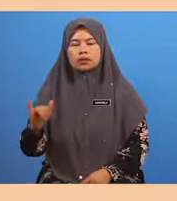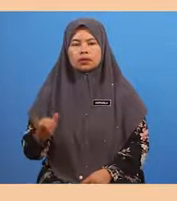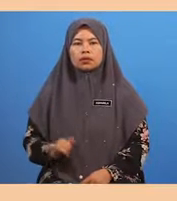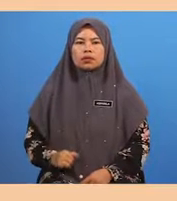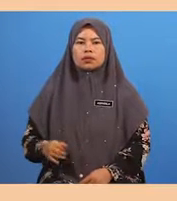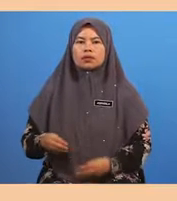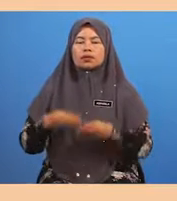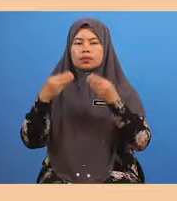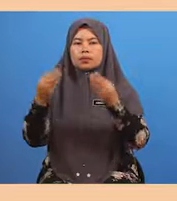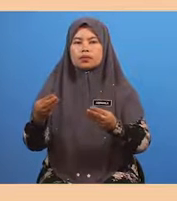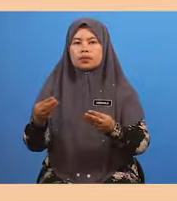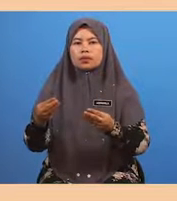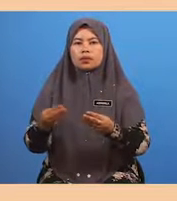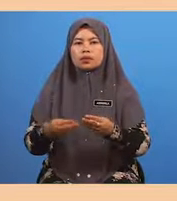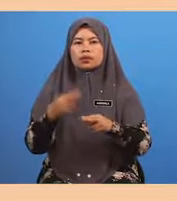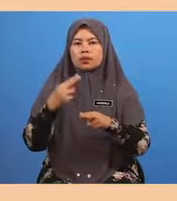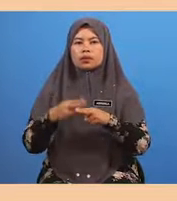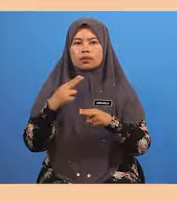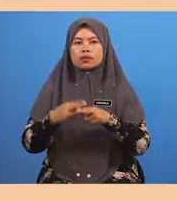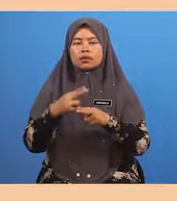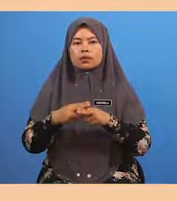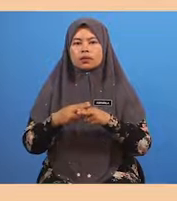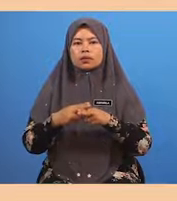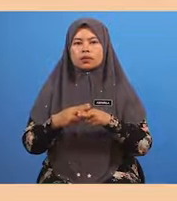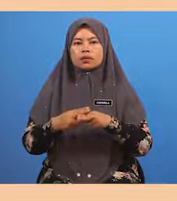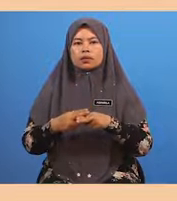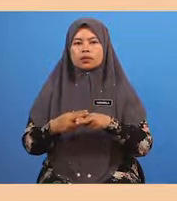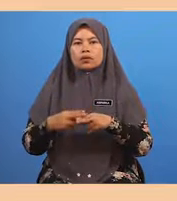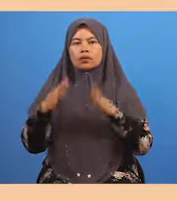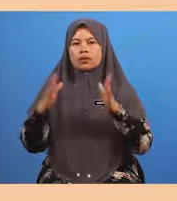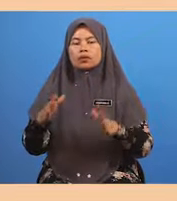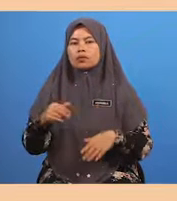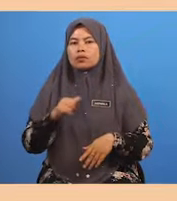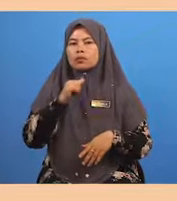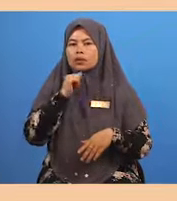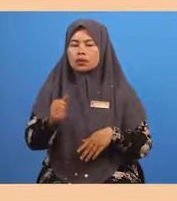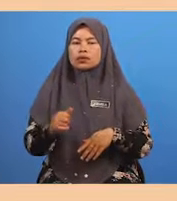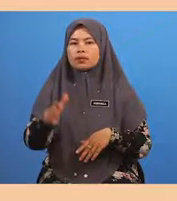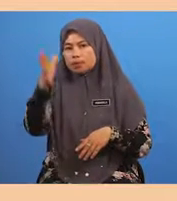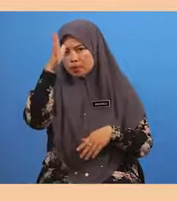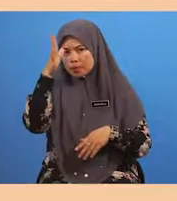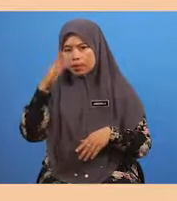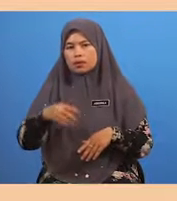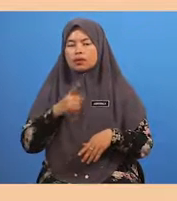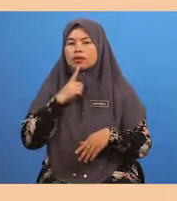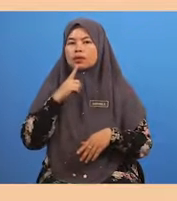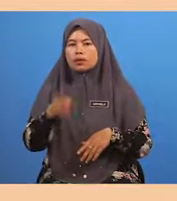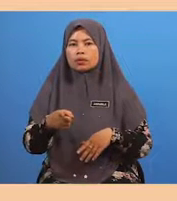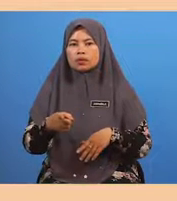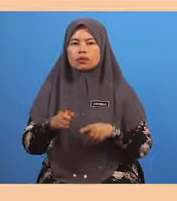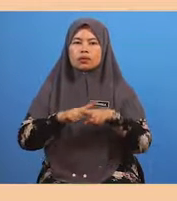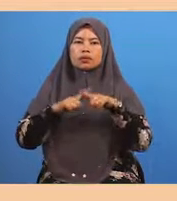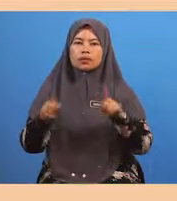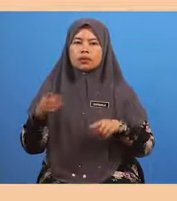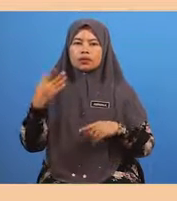membinkan dirinya kepada orang yang bukan bapa kandungnya sedangkan dia mengetahuinya, maka dia